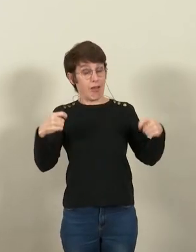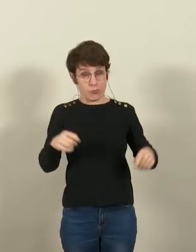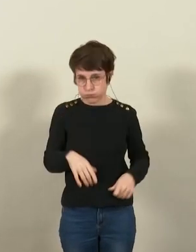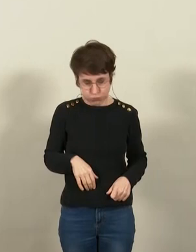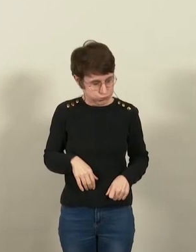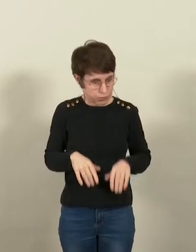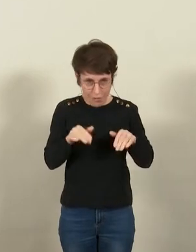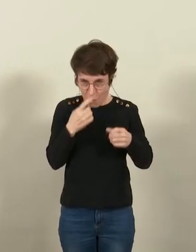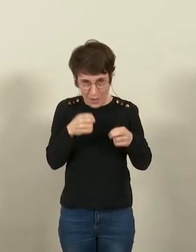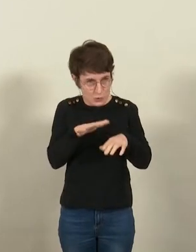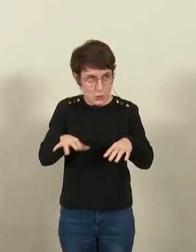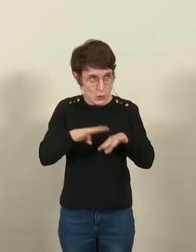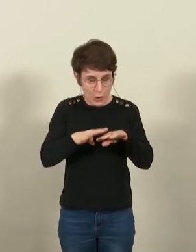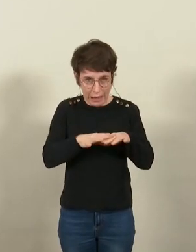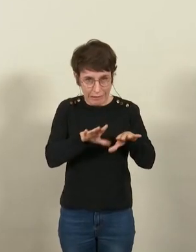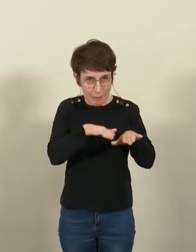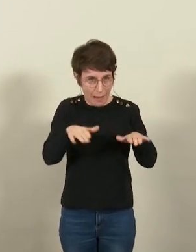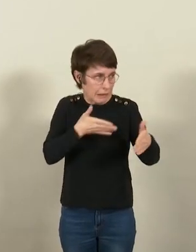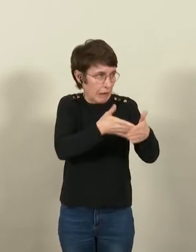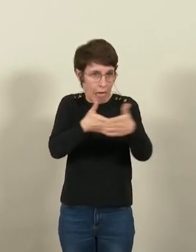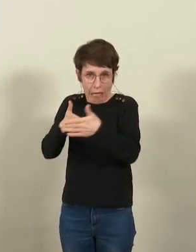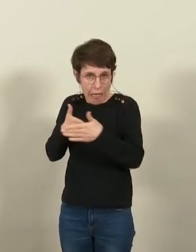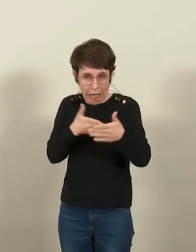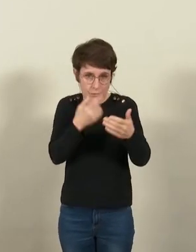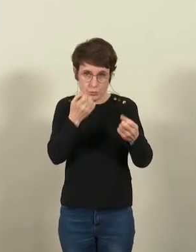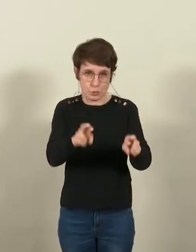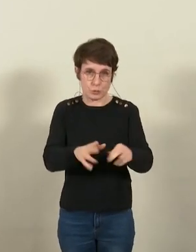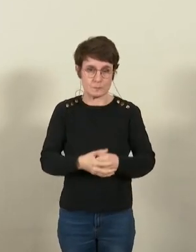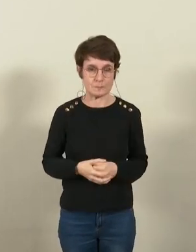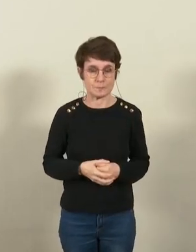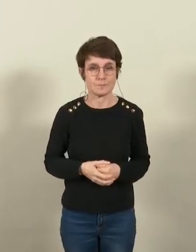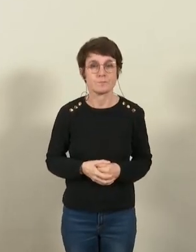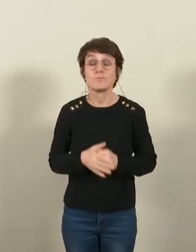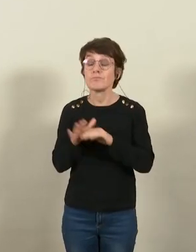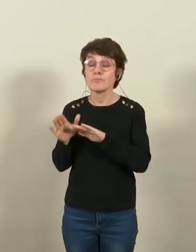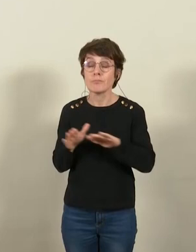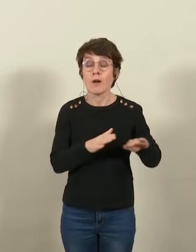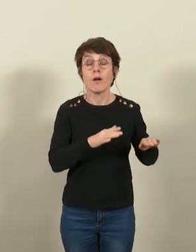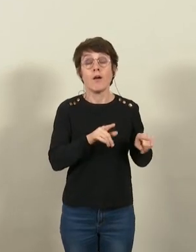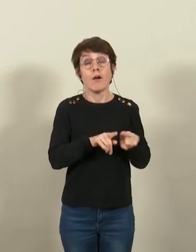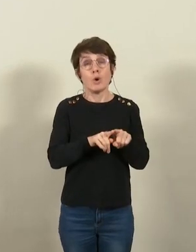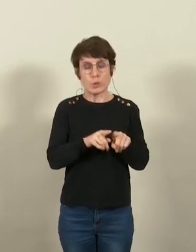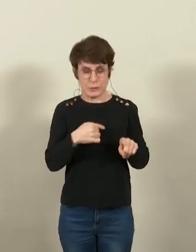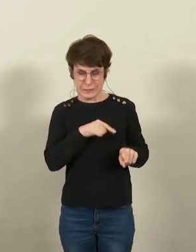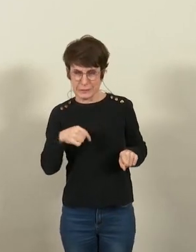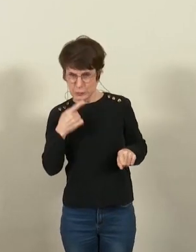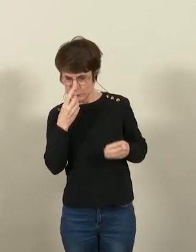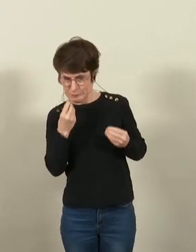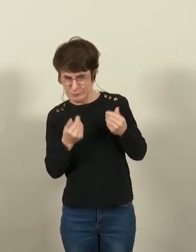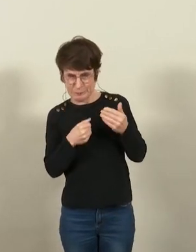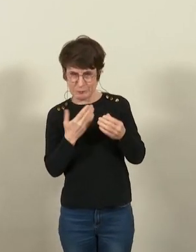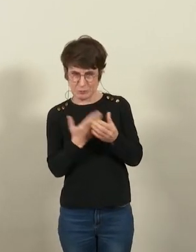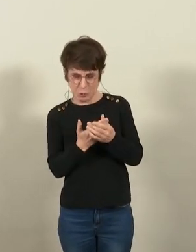de stationnement que vous allez créer pour ces habitants enfin nous nous sommes sceptiques sur ce montage bancal